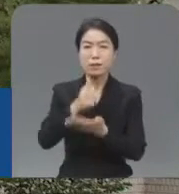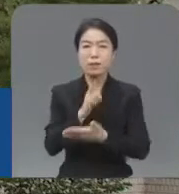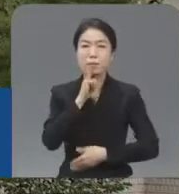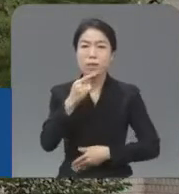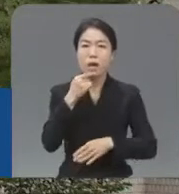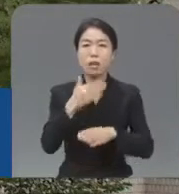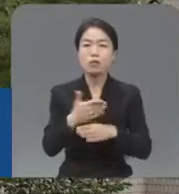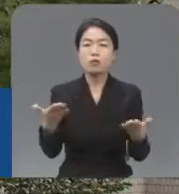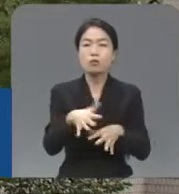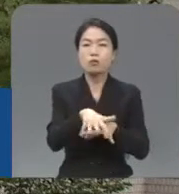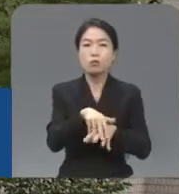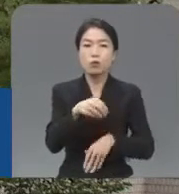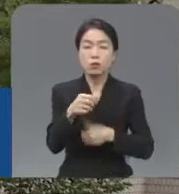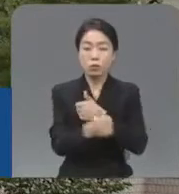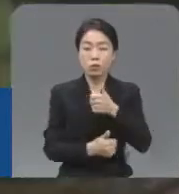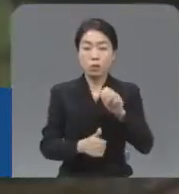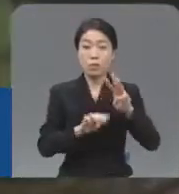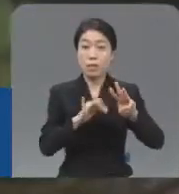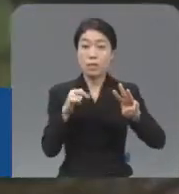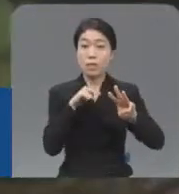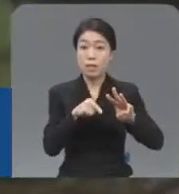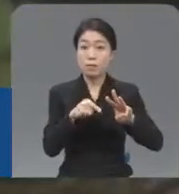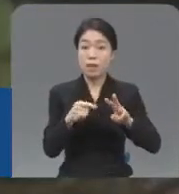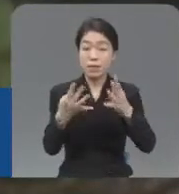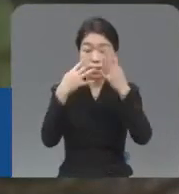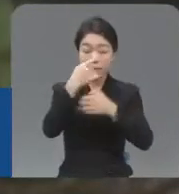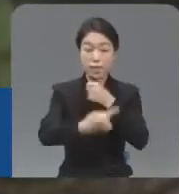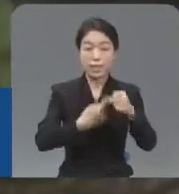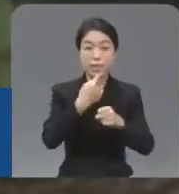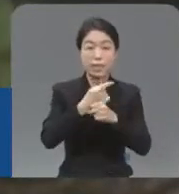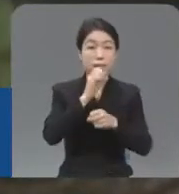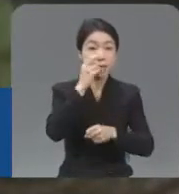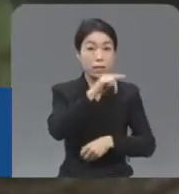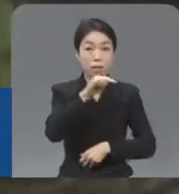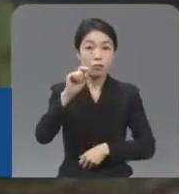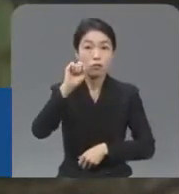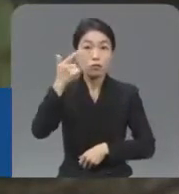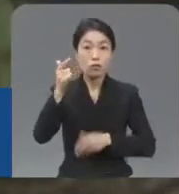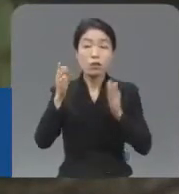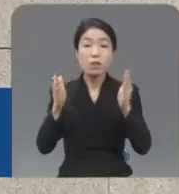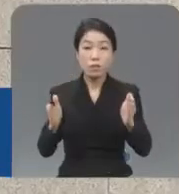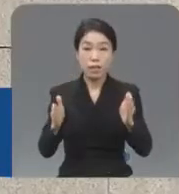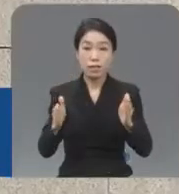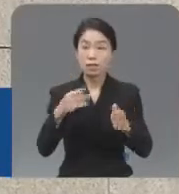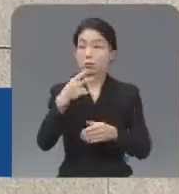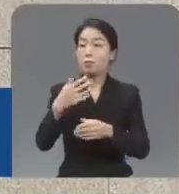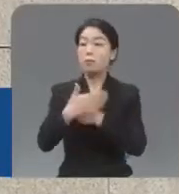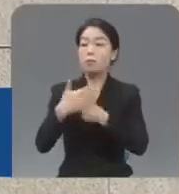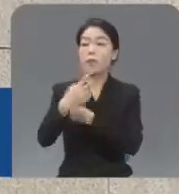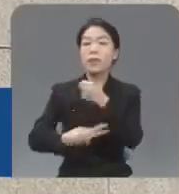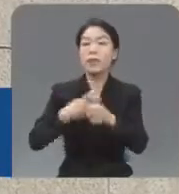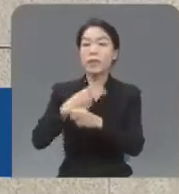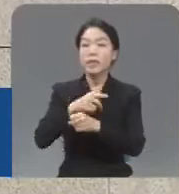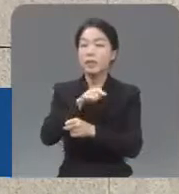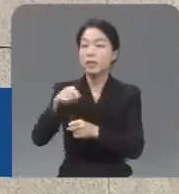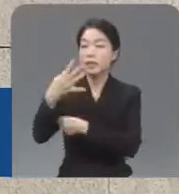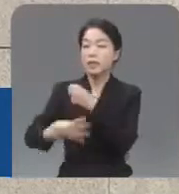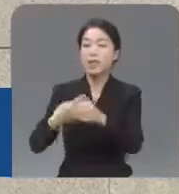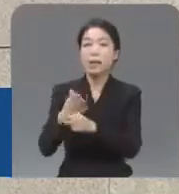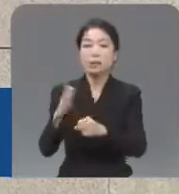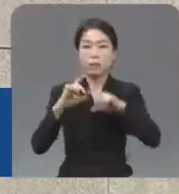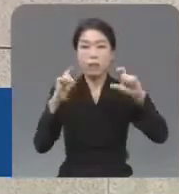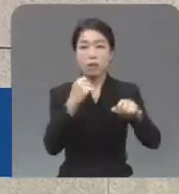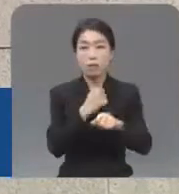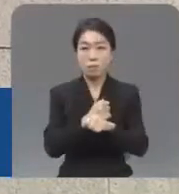기소된 민주노총 간부 3명에게 징역 1년 2개월에서 6개월에 2년에서 4년의 집행유예를, 조합원